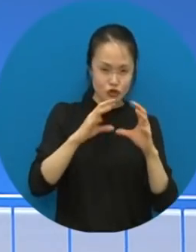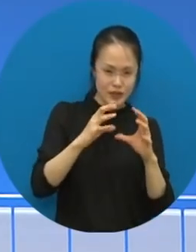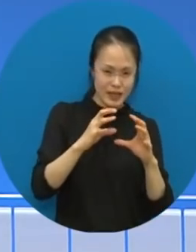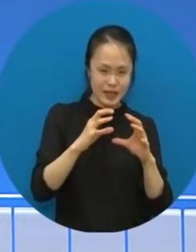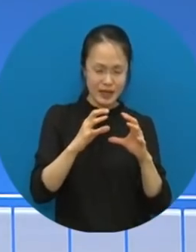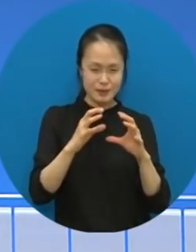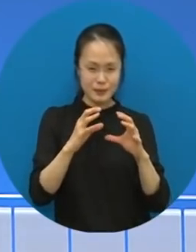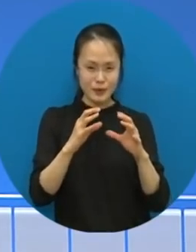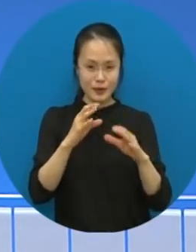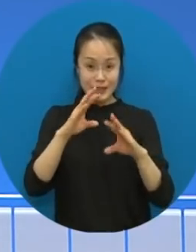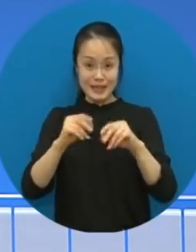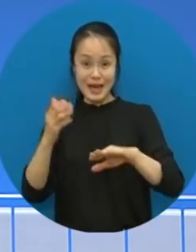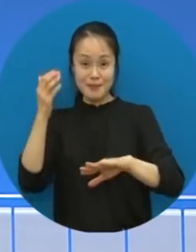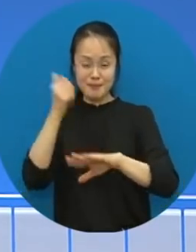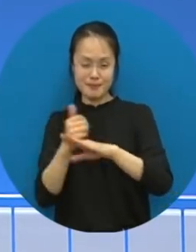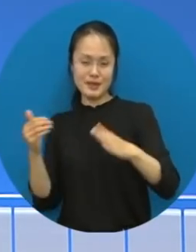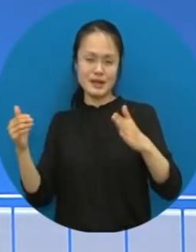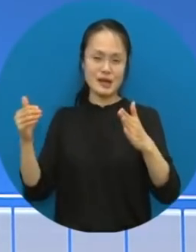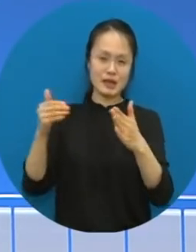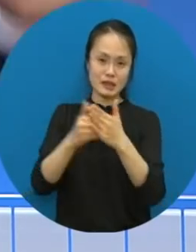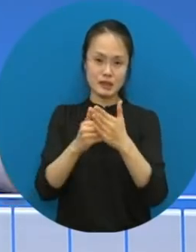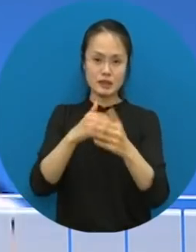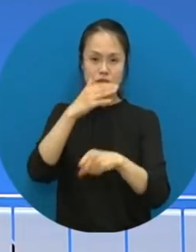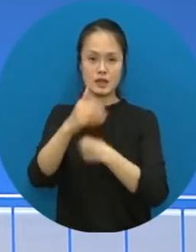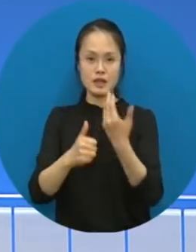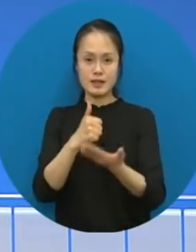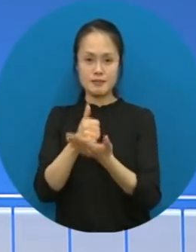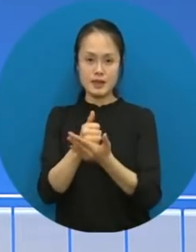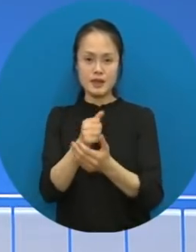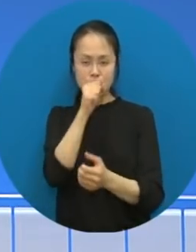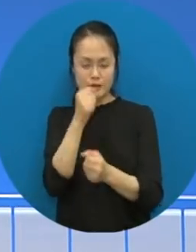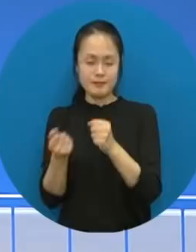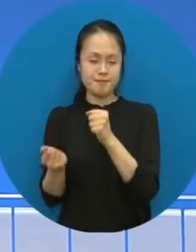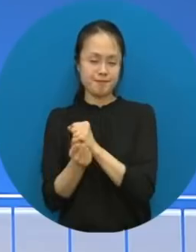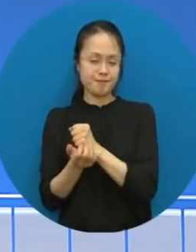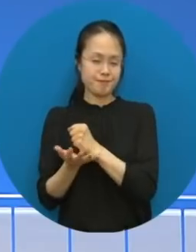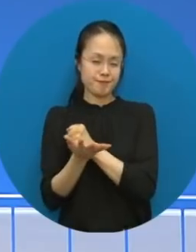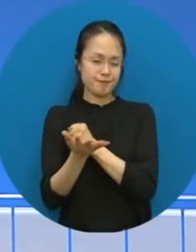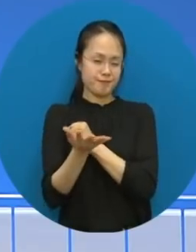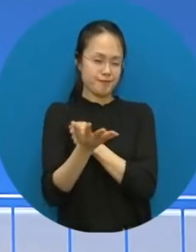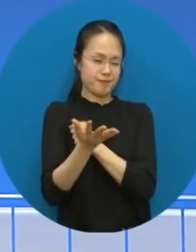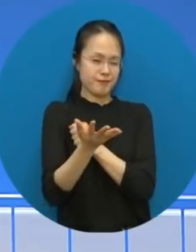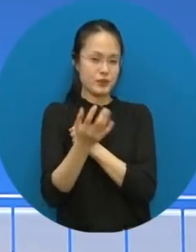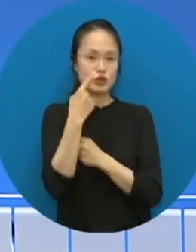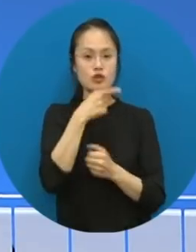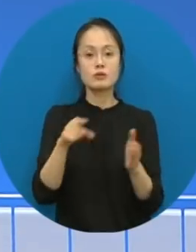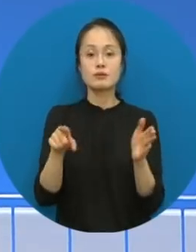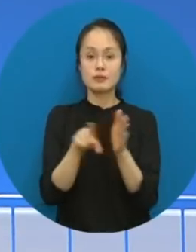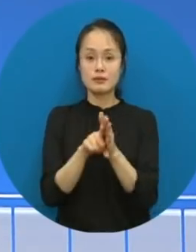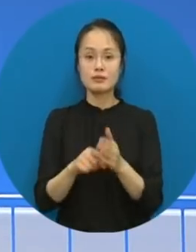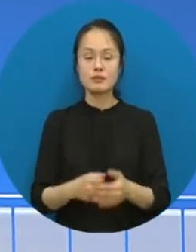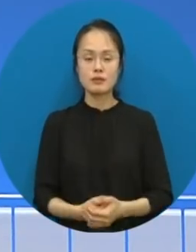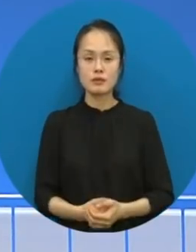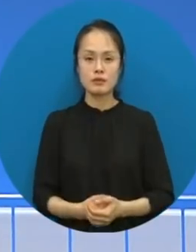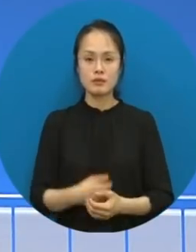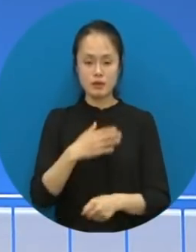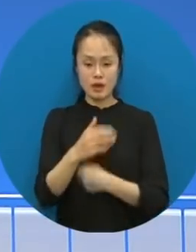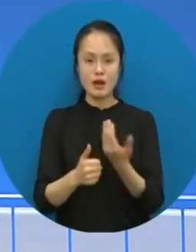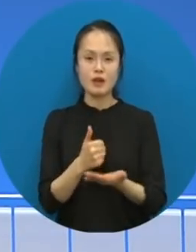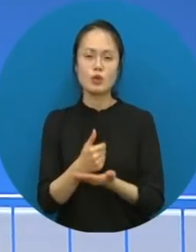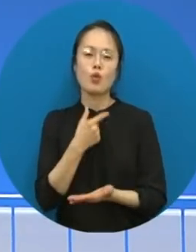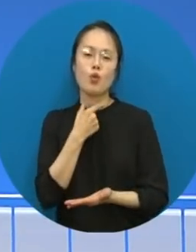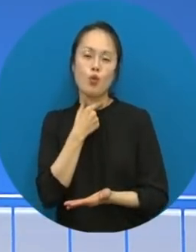땅끝까지 하나님의 영원한 영향력을 나타내게 하실 것이라고 선포합니다. 하나님이 원하십니다.